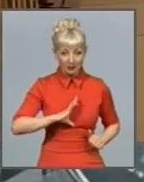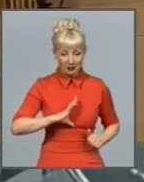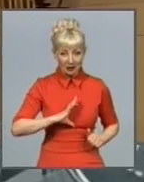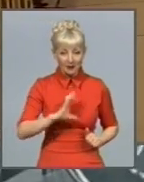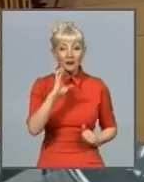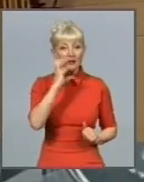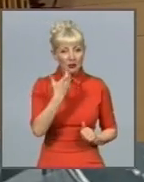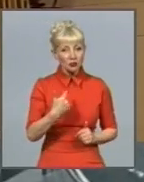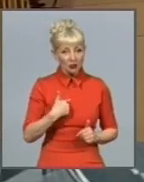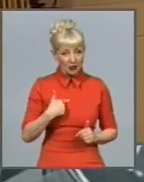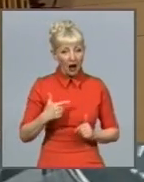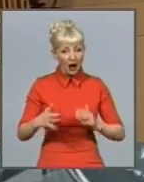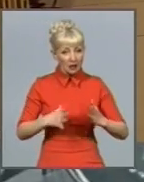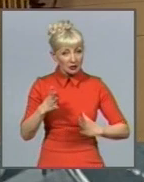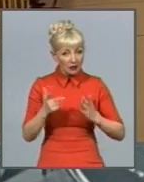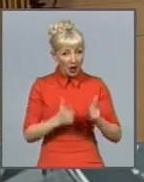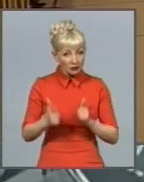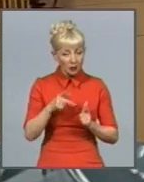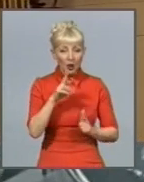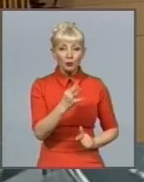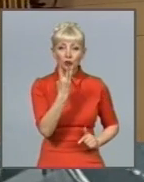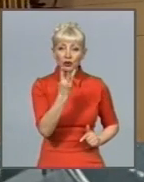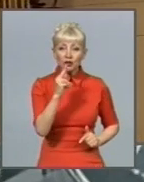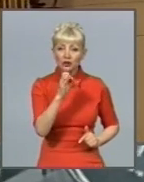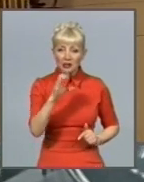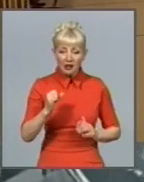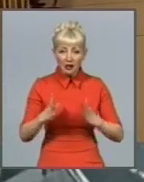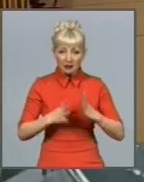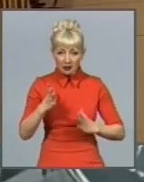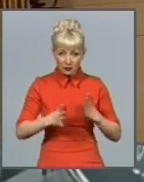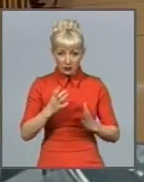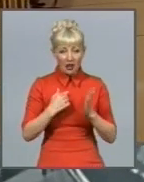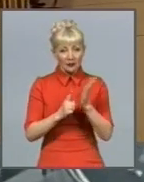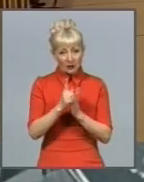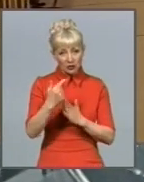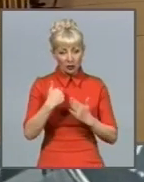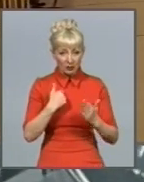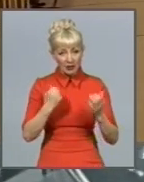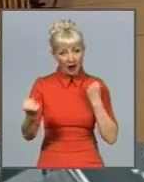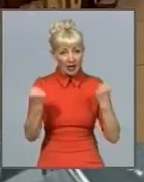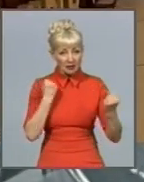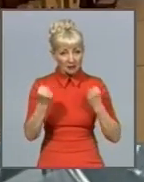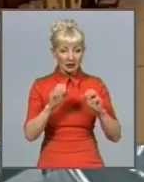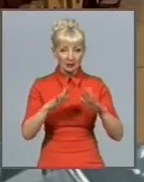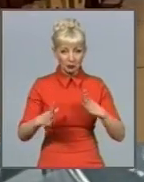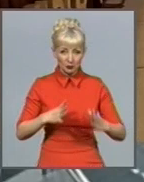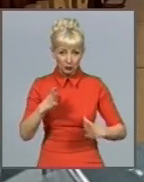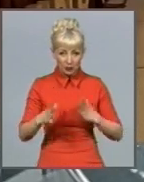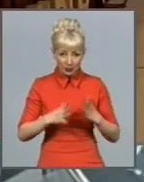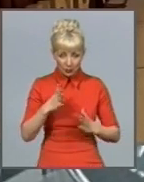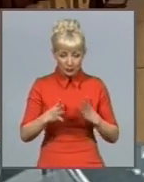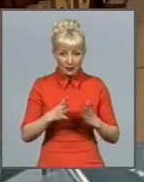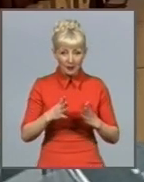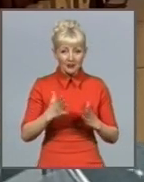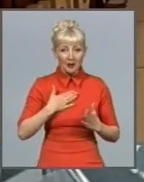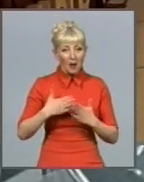Мы тренируемся по 3 часа. Сначала мы разминаемся, потом тренируем виды свои. Мое любимое упражнение